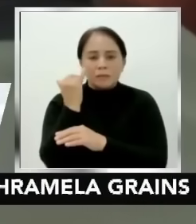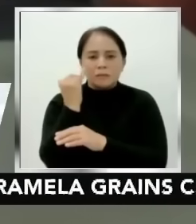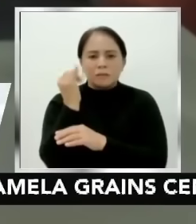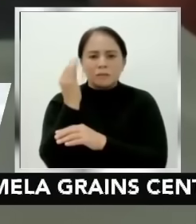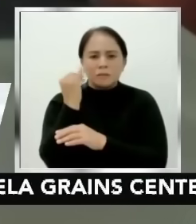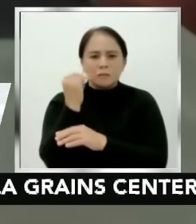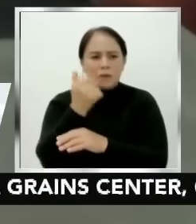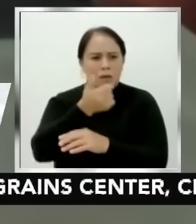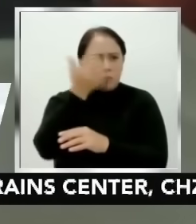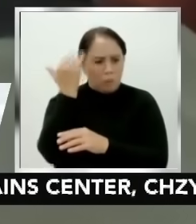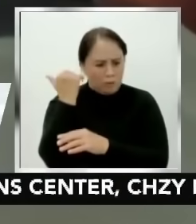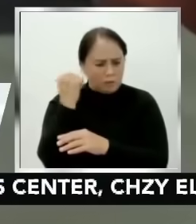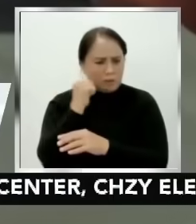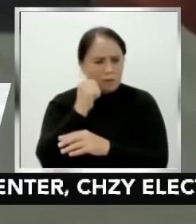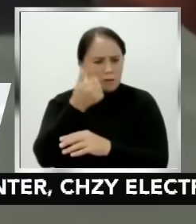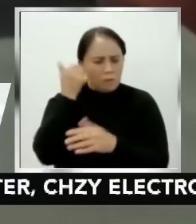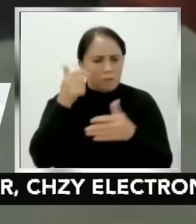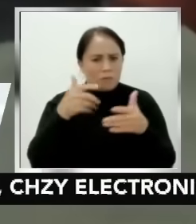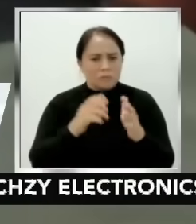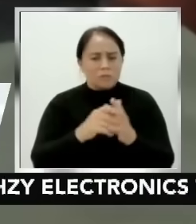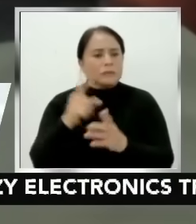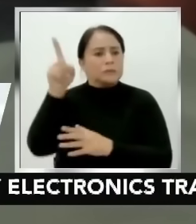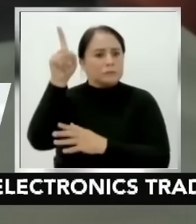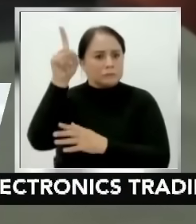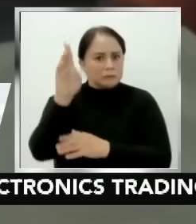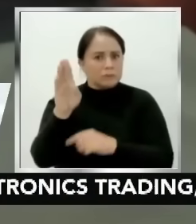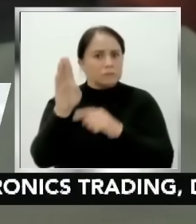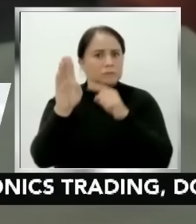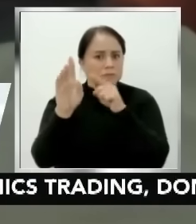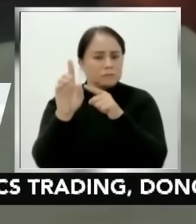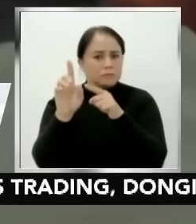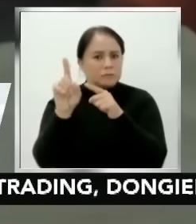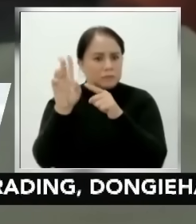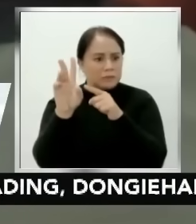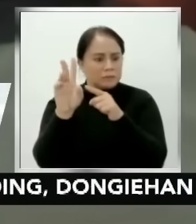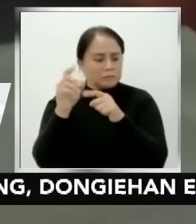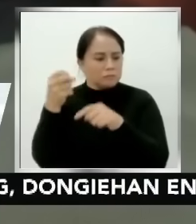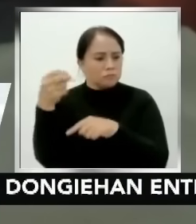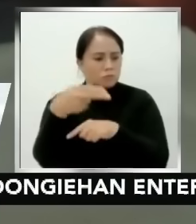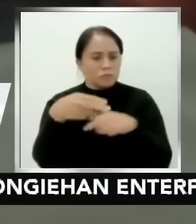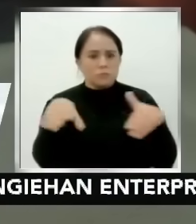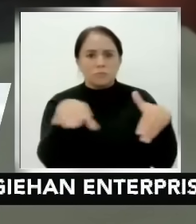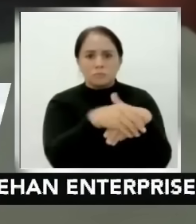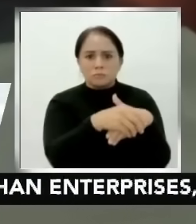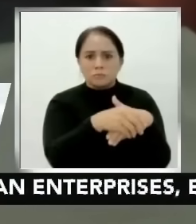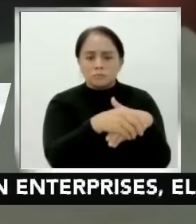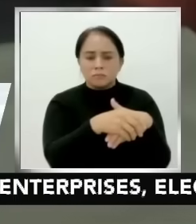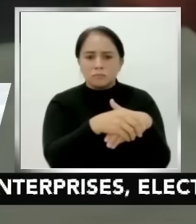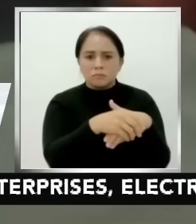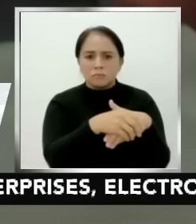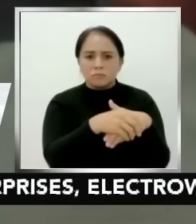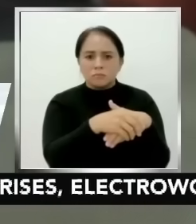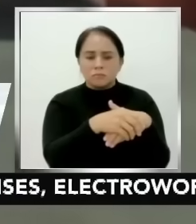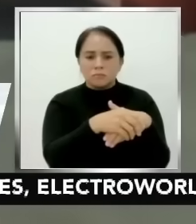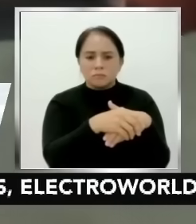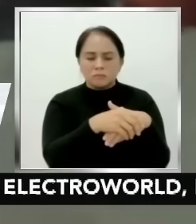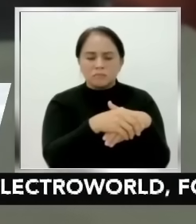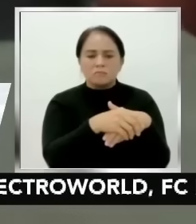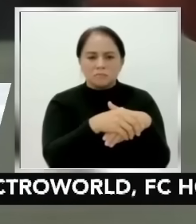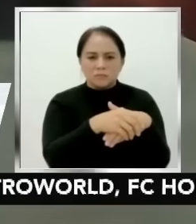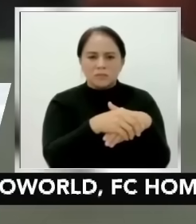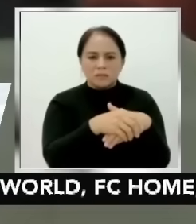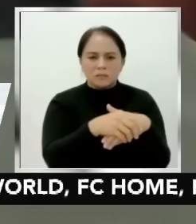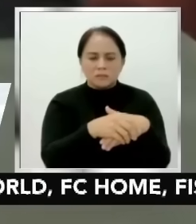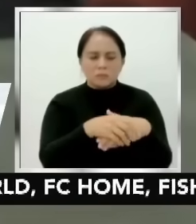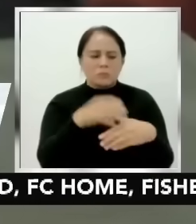pumayag? Panginoon na niyang nag-uto sa inyo na ipakasal kayo, naman, sir. Kaya pinipilit ng